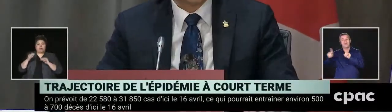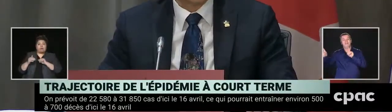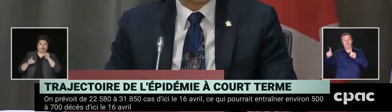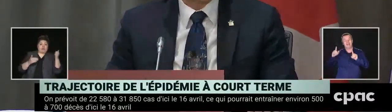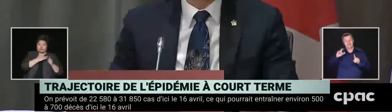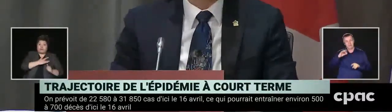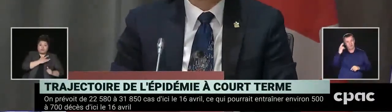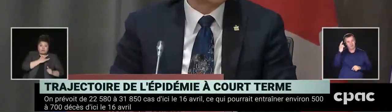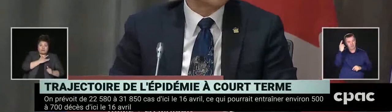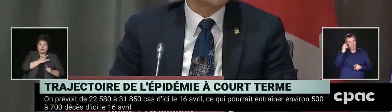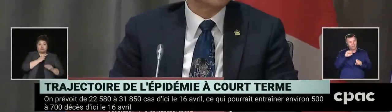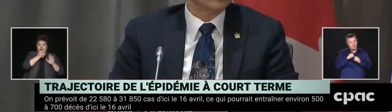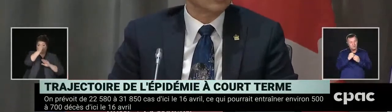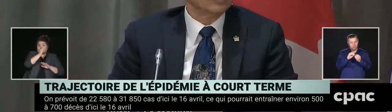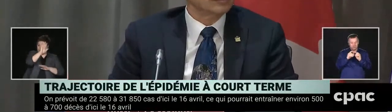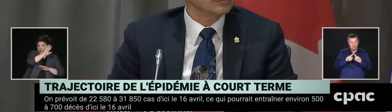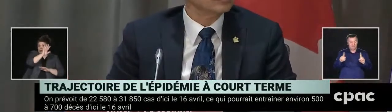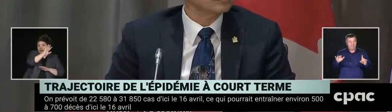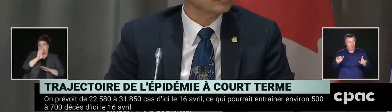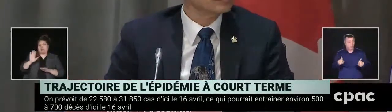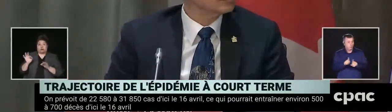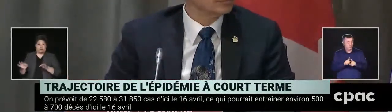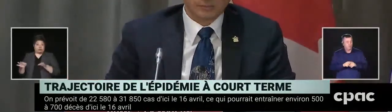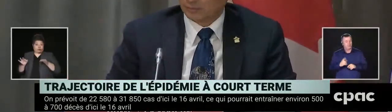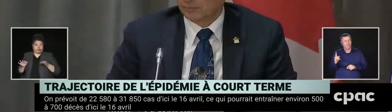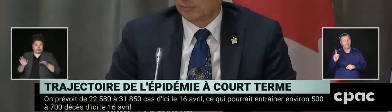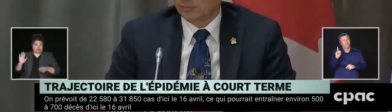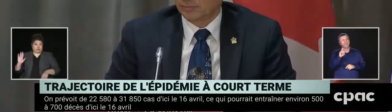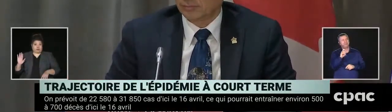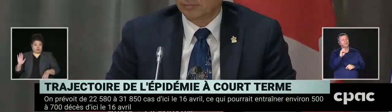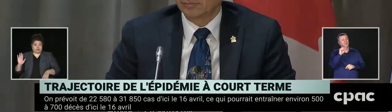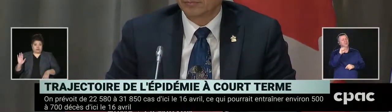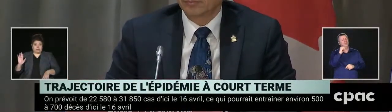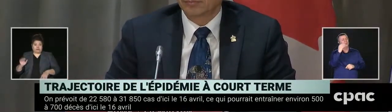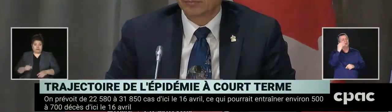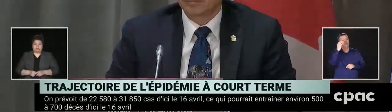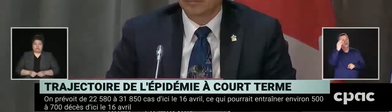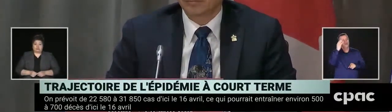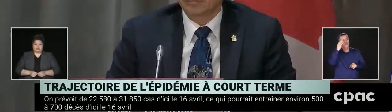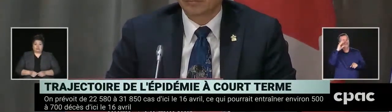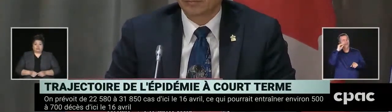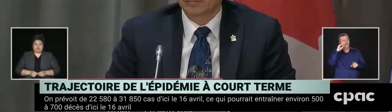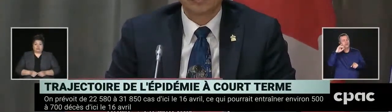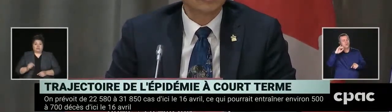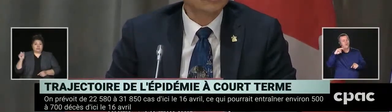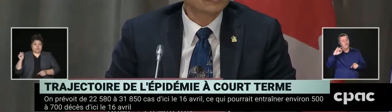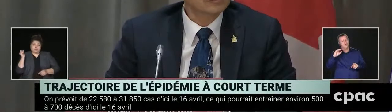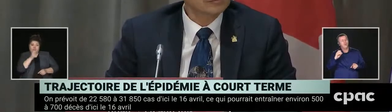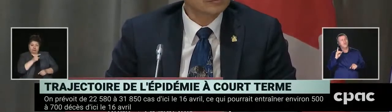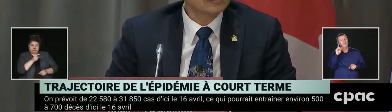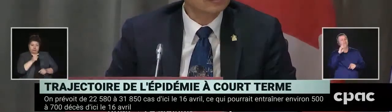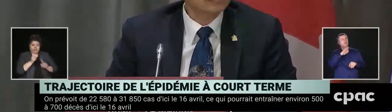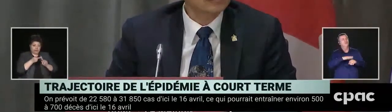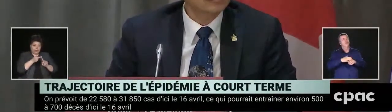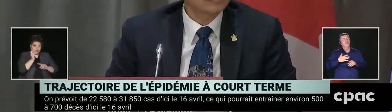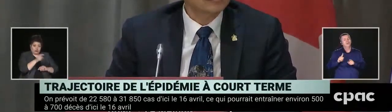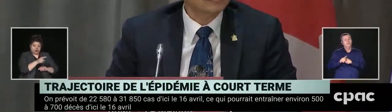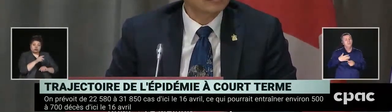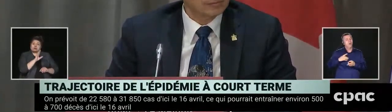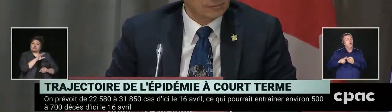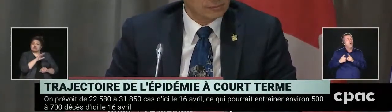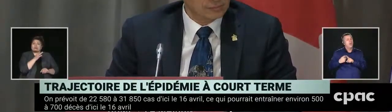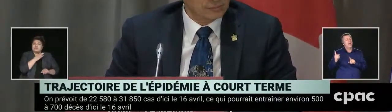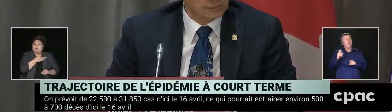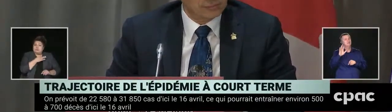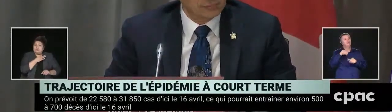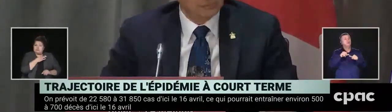Merci, monsieur. Oui, monsieur Nous, je voudrais juste revenir sur la question de mon collègue par rapport à la durée